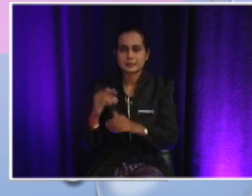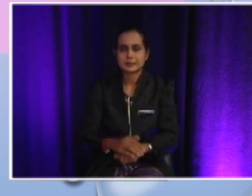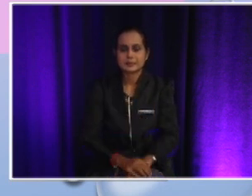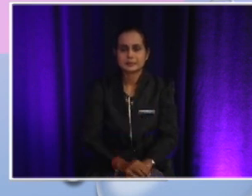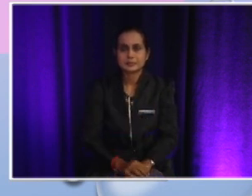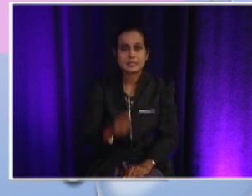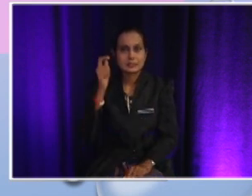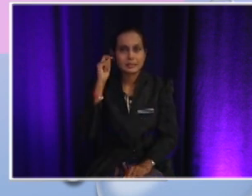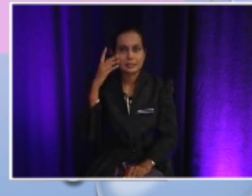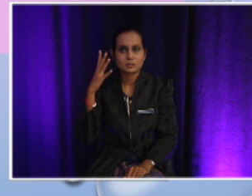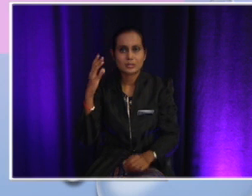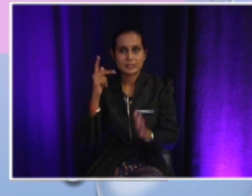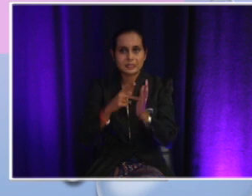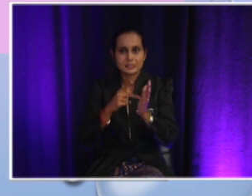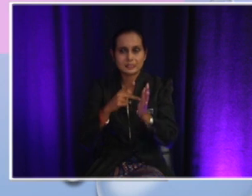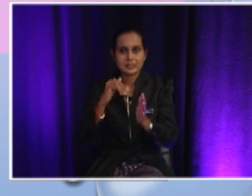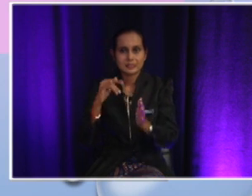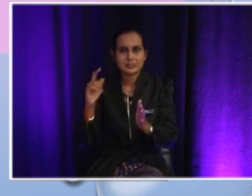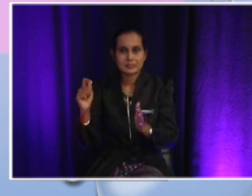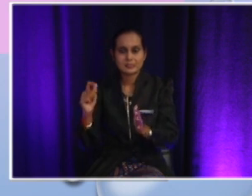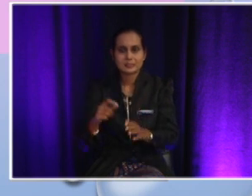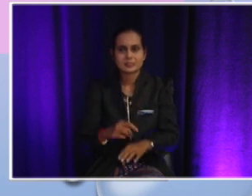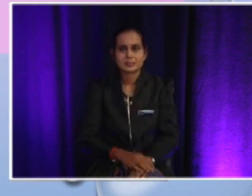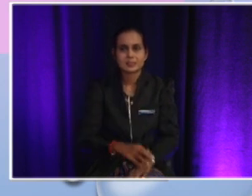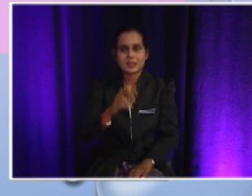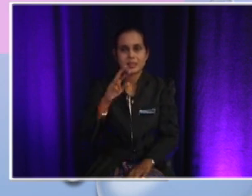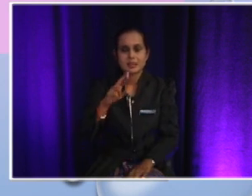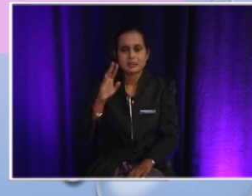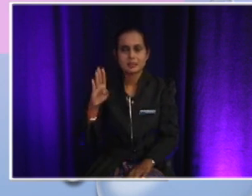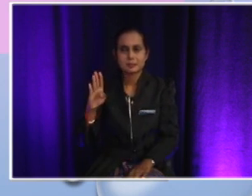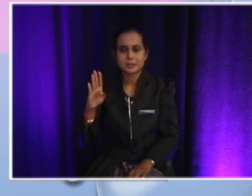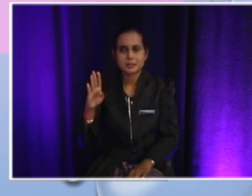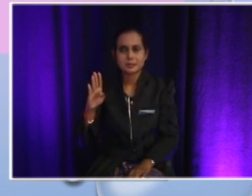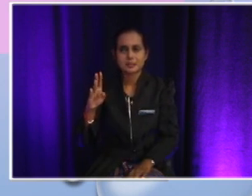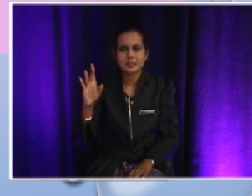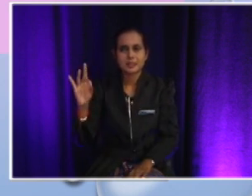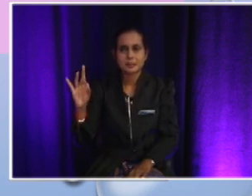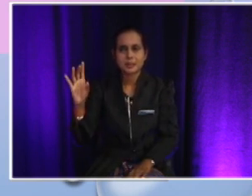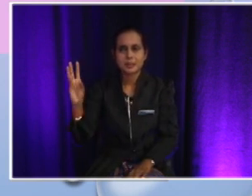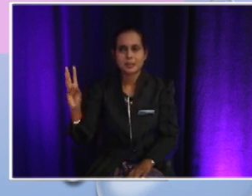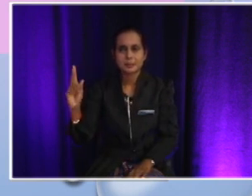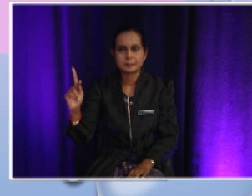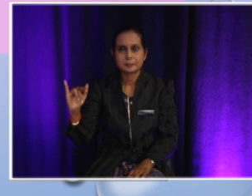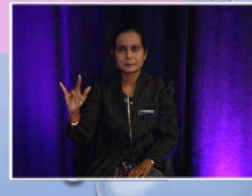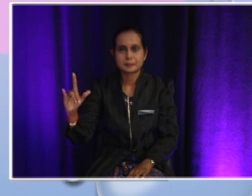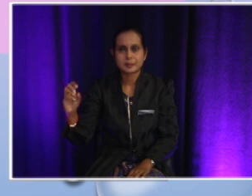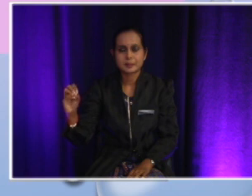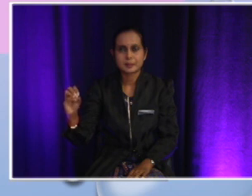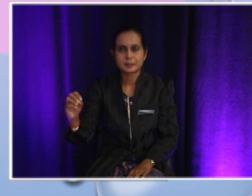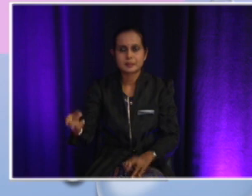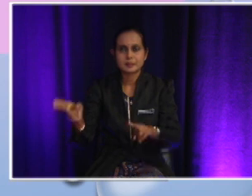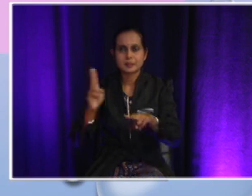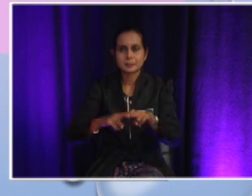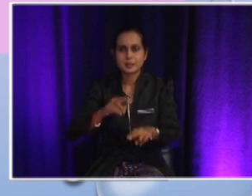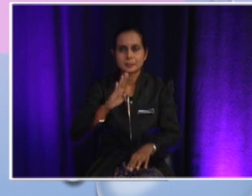tadi kan? Ya, cikgu. IB kita masukkan nilai RB tadi adalah nilai RB yang ini 86 kilo. Okey, tambah dengan BBE